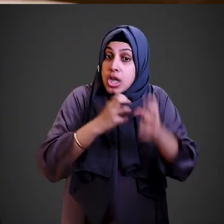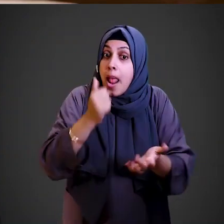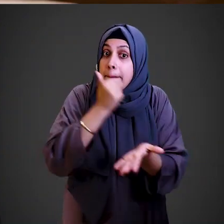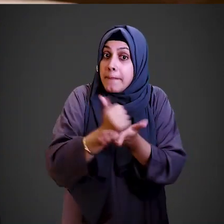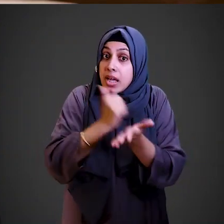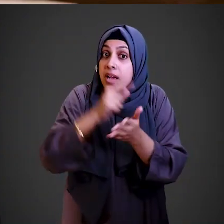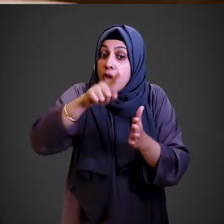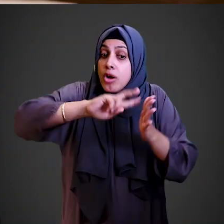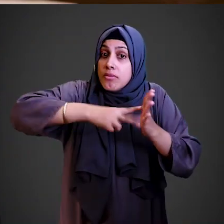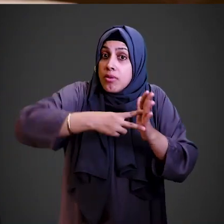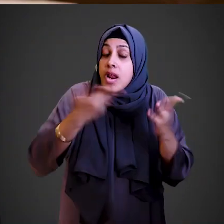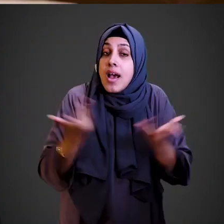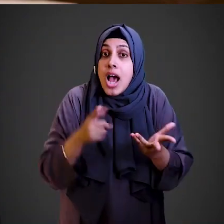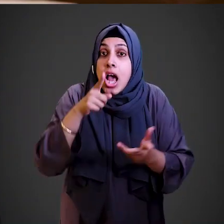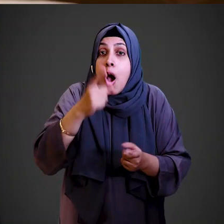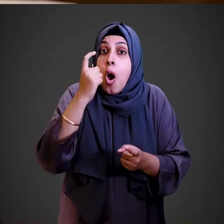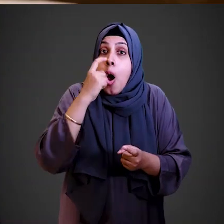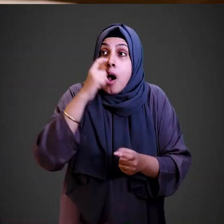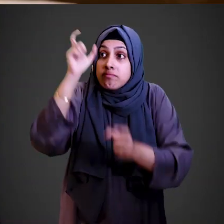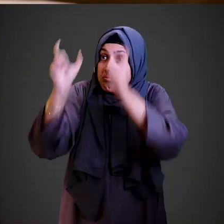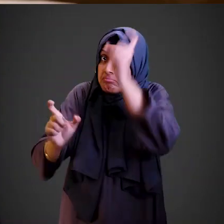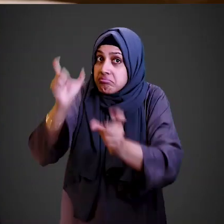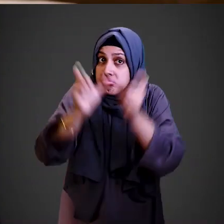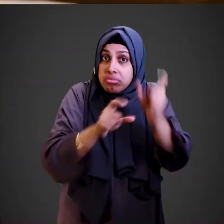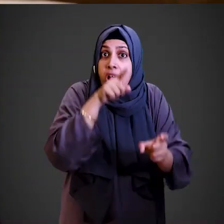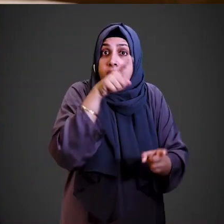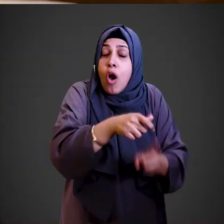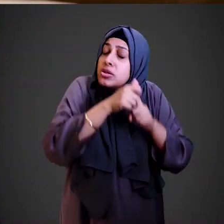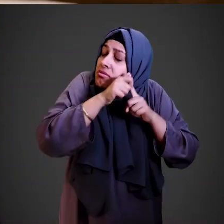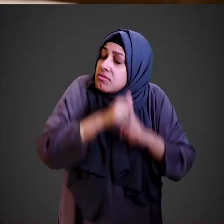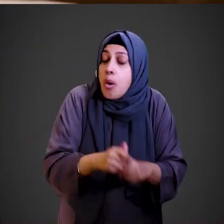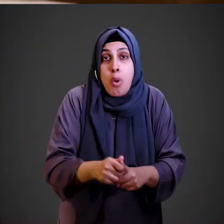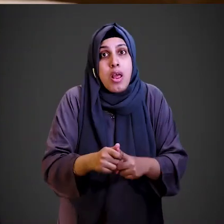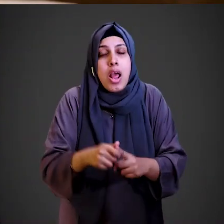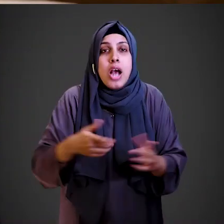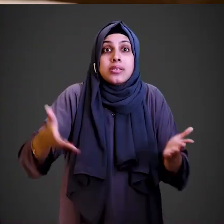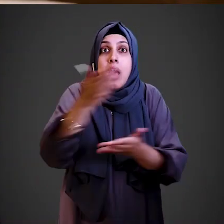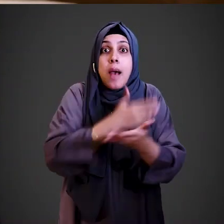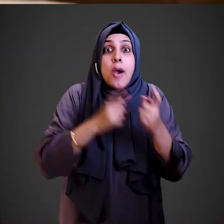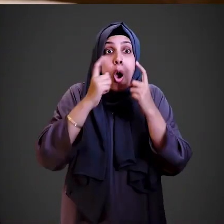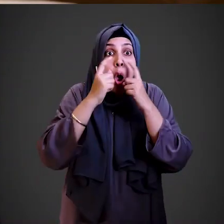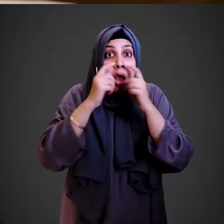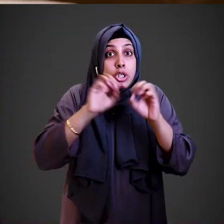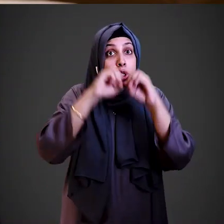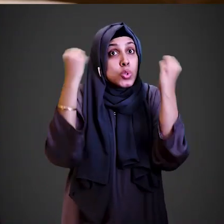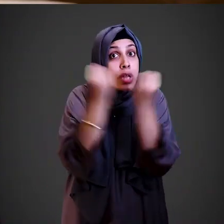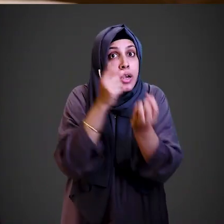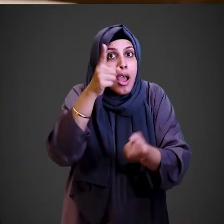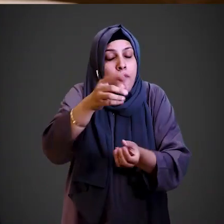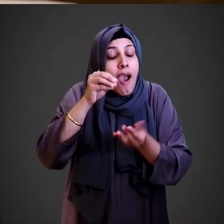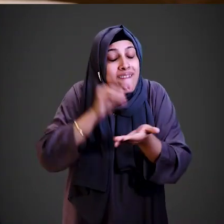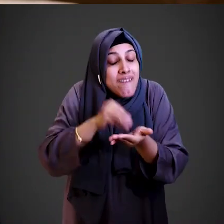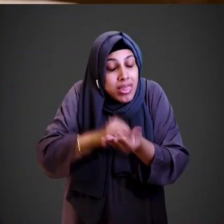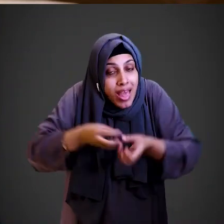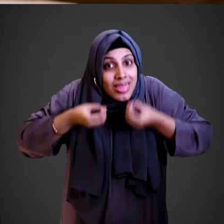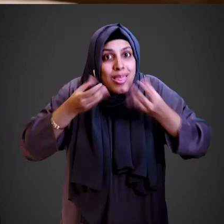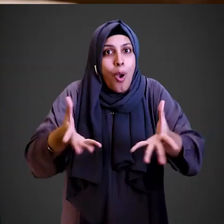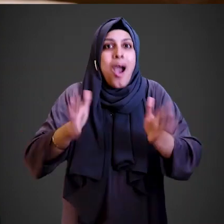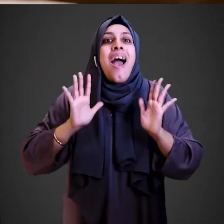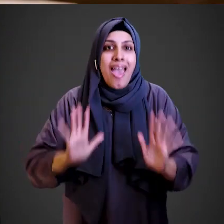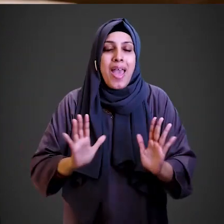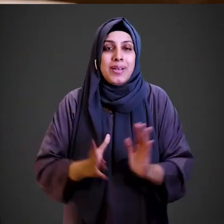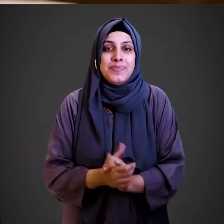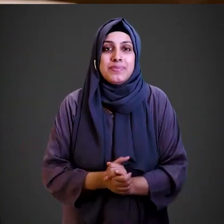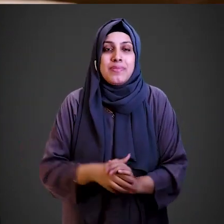एक ऐसा टूल है जो औरतों के लिए बहुत ज़्यादा ज़रूरी है और औरतों को बहुत ज़्यादा मुआशरे में सहूलियात फराहम करने का